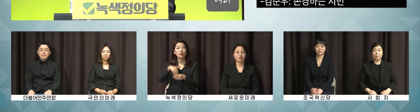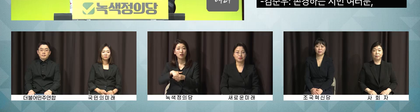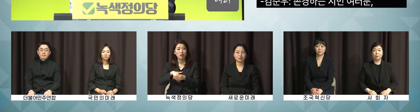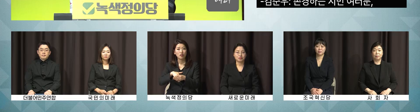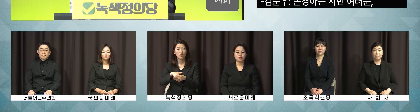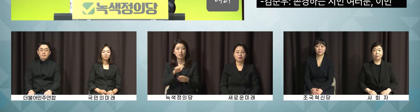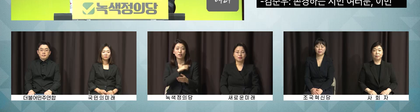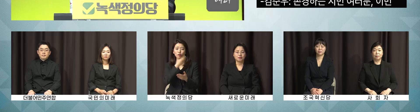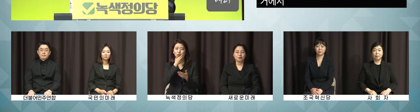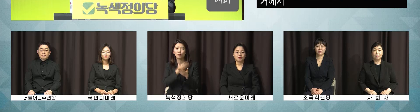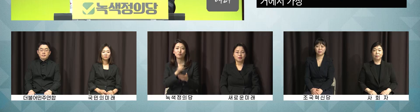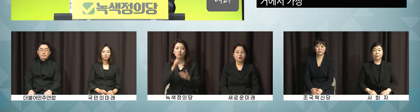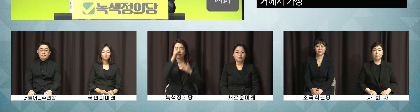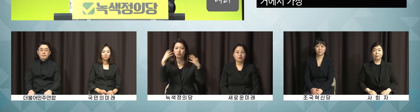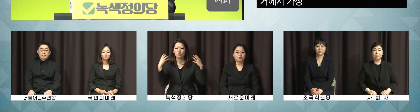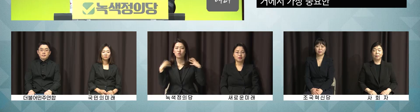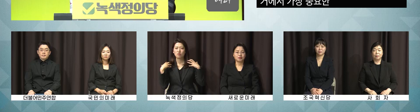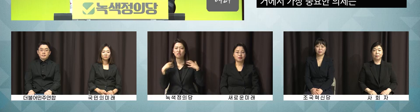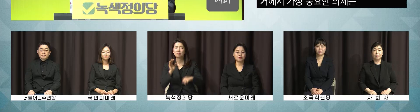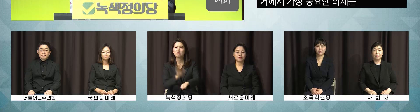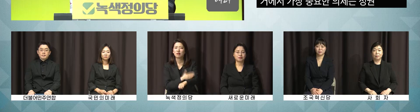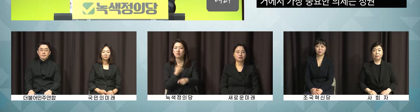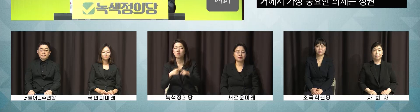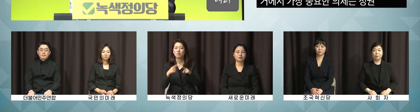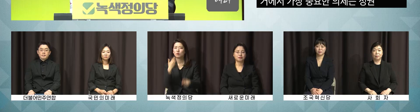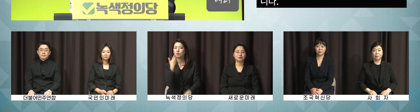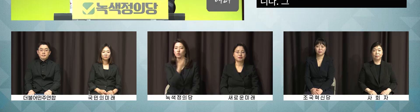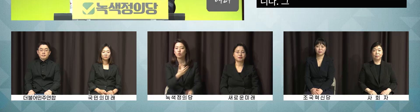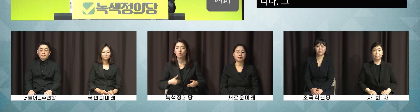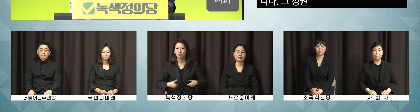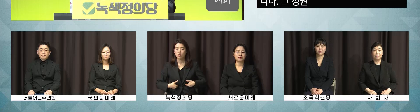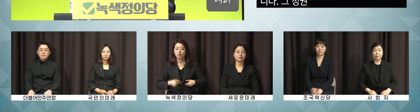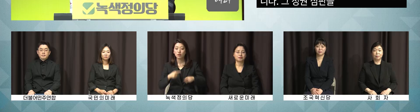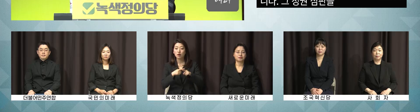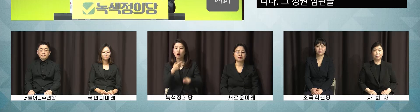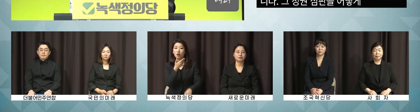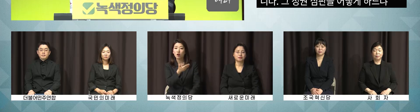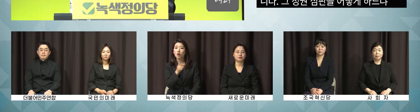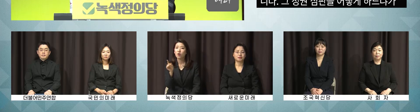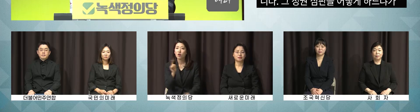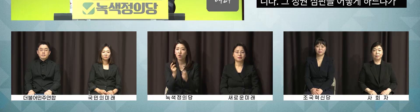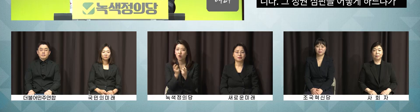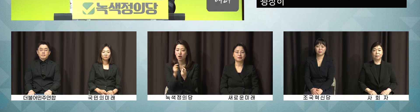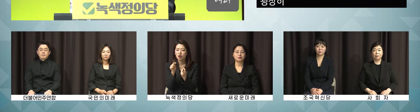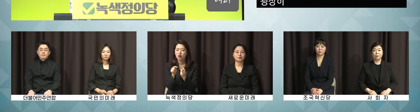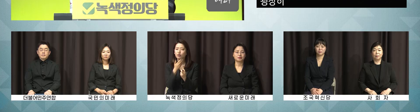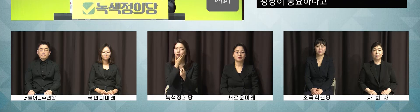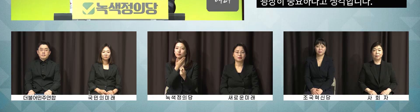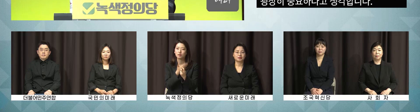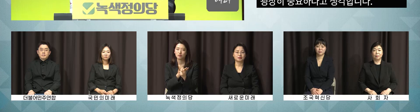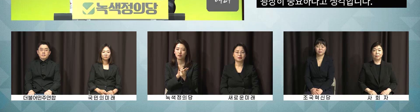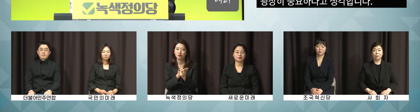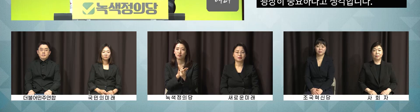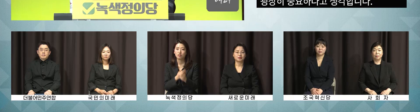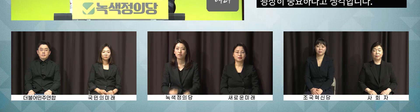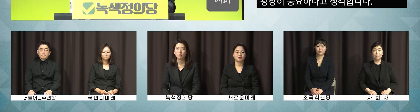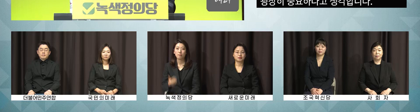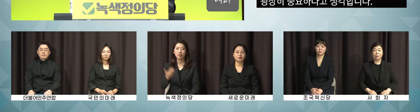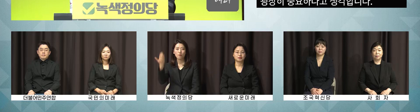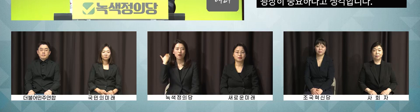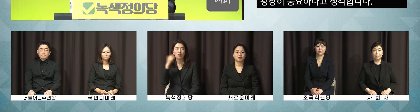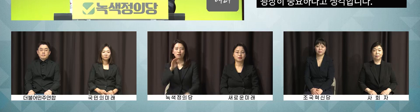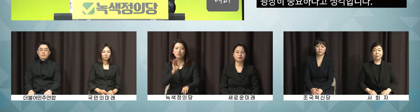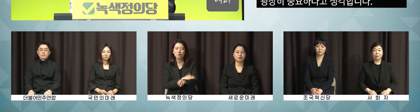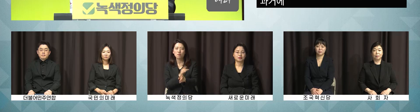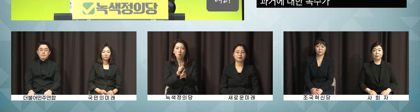가장 중요한 의제는 정권 심판입니다. 그 정권 심판을 어떻게 하느냐가 굉장히 중요하다고 생각합니다. 과거에 대한 복수가